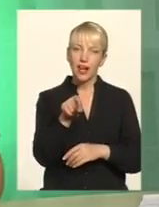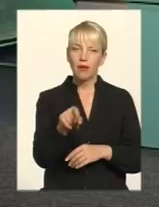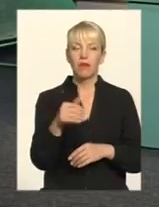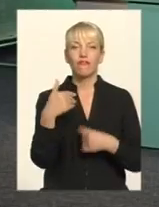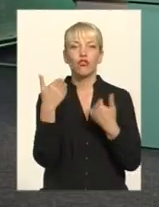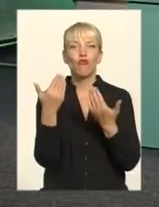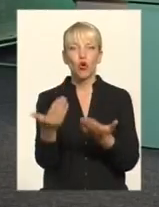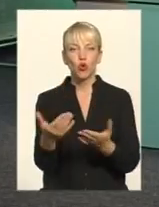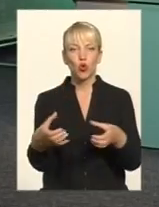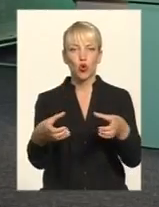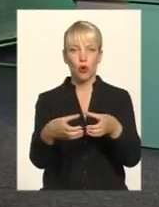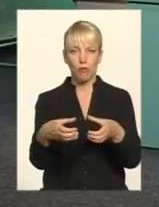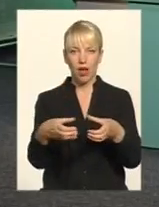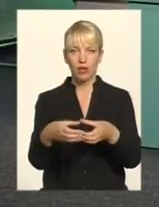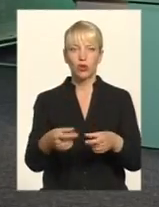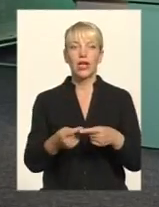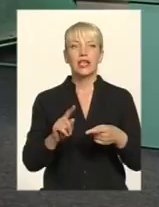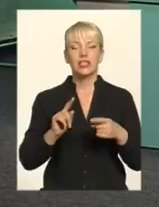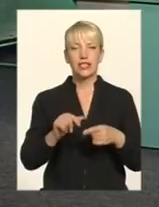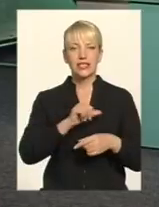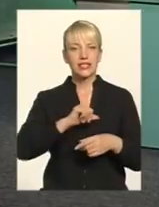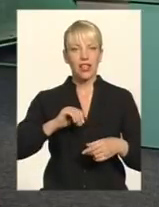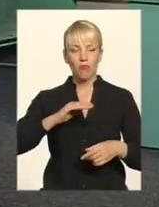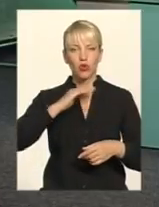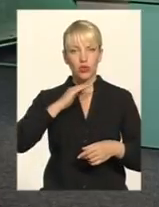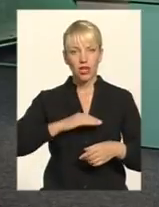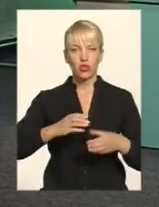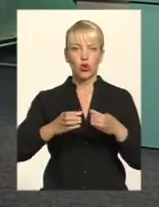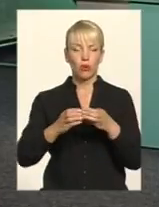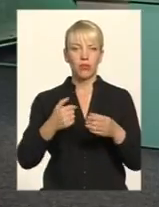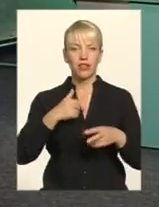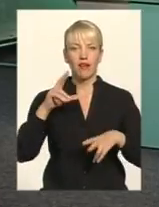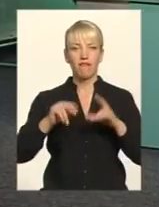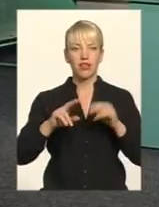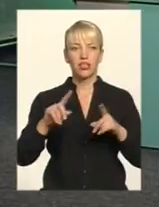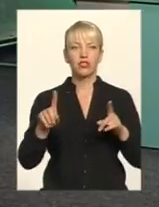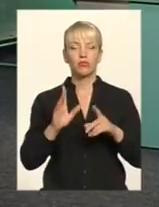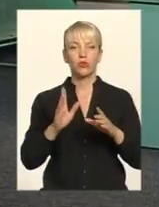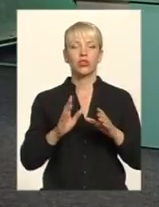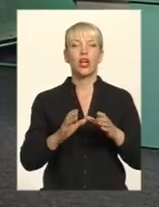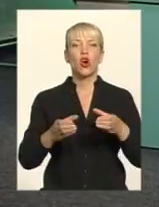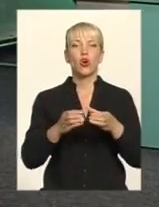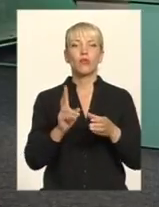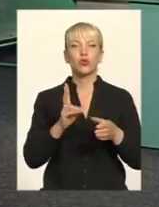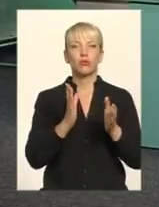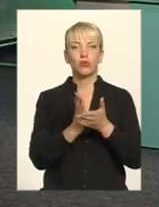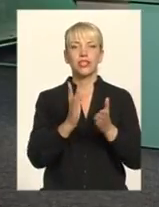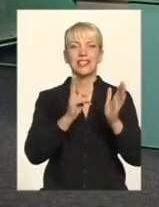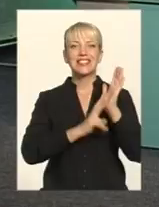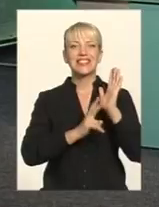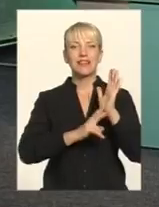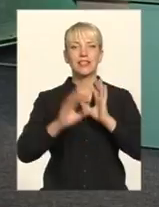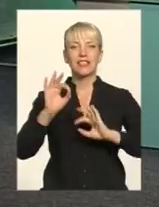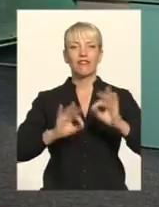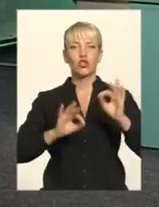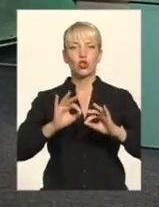твою громаду, і сприяв цьому. Самодостатніми громадами, я вважаю, будуть ті громади, які будуть мати як мінімум 70% працевлаштованого населення на